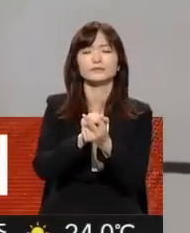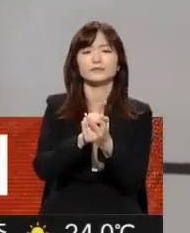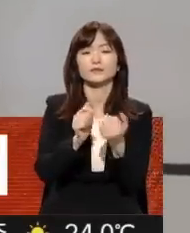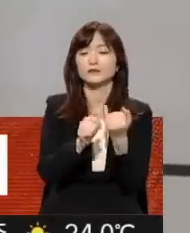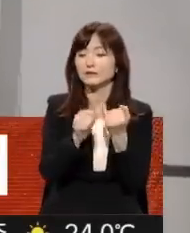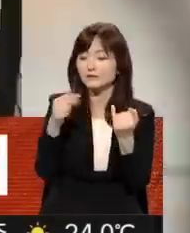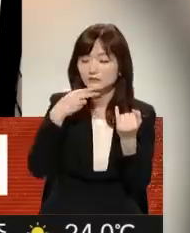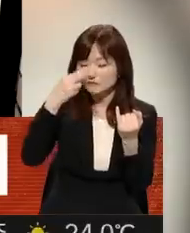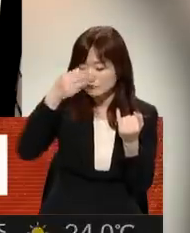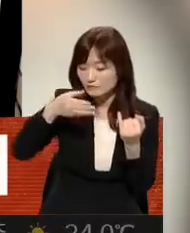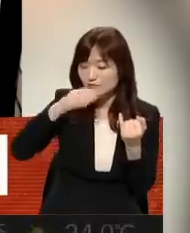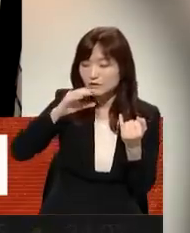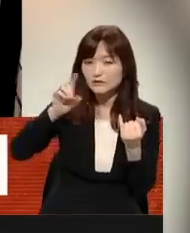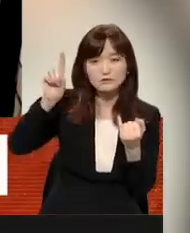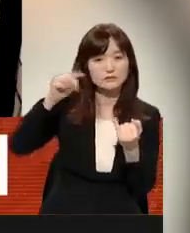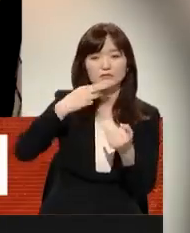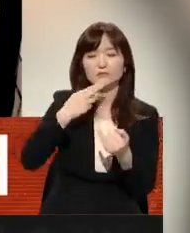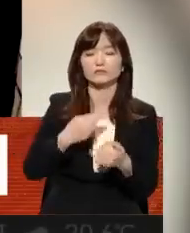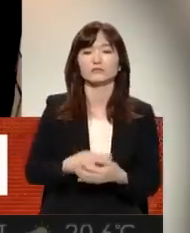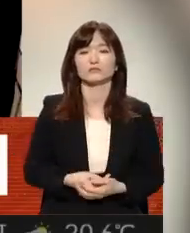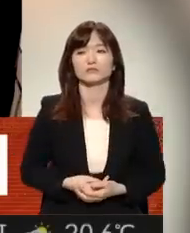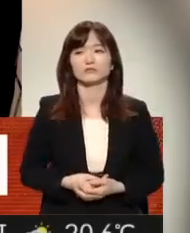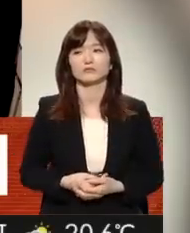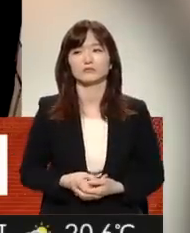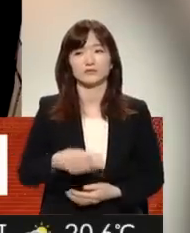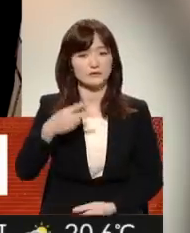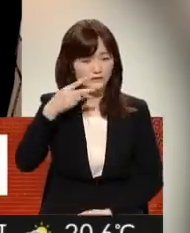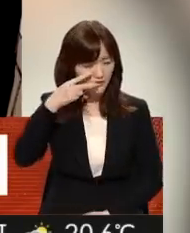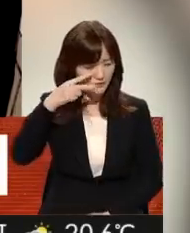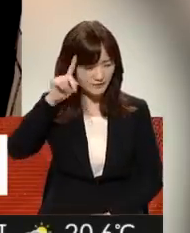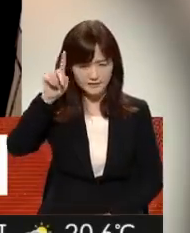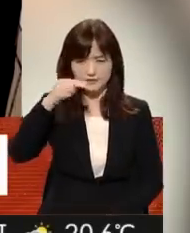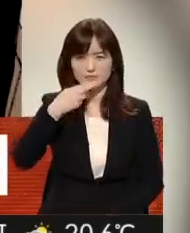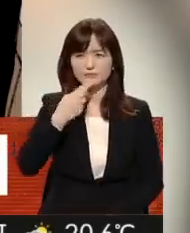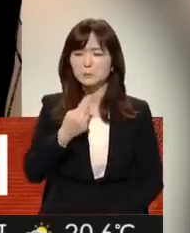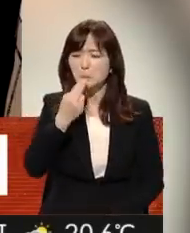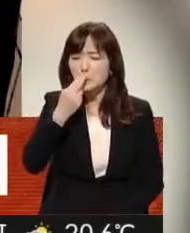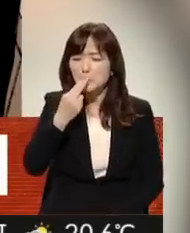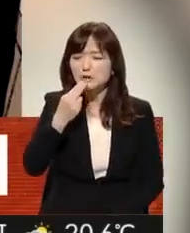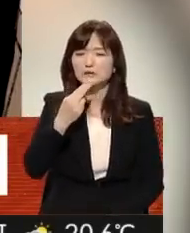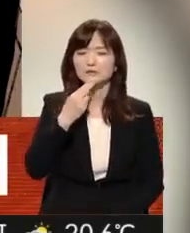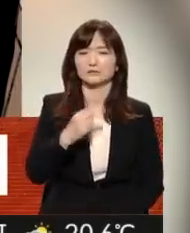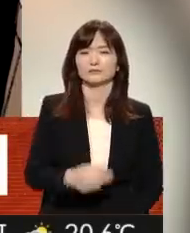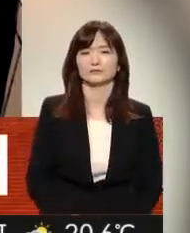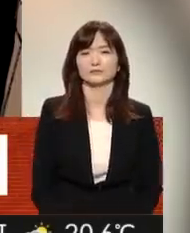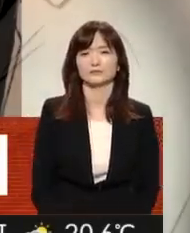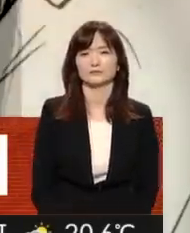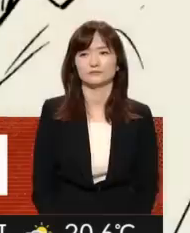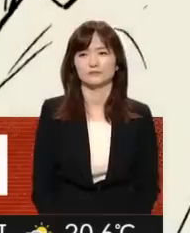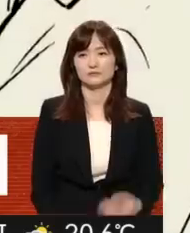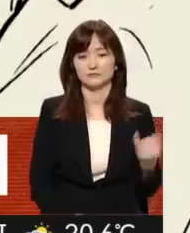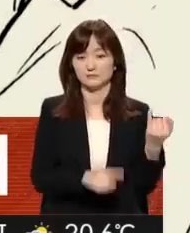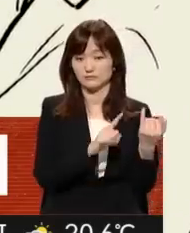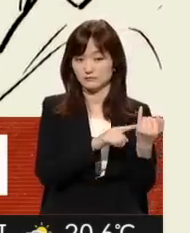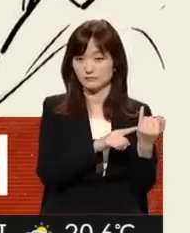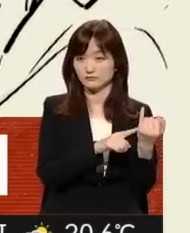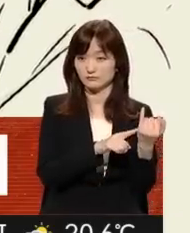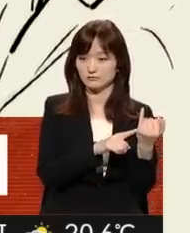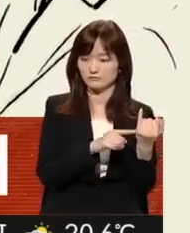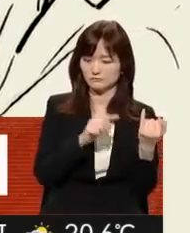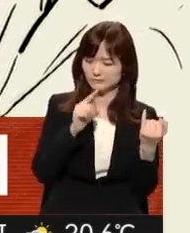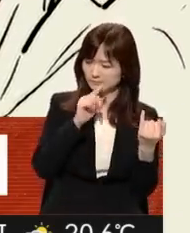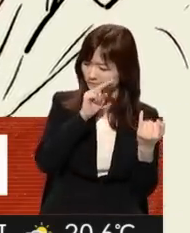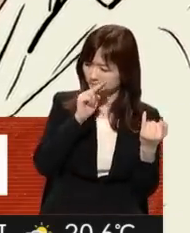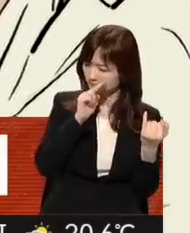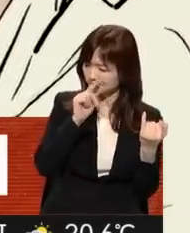남편은 술 마신 적이 정말 단 한 번도 없었고 담배 피운 적도 없고 그 냄새가 난 적도 없었습니다. 어허. 그러니까 김 씨 입장에서는 의심할 일이